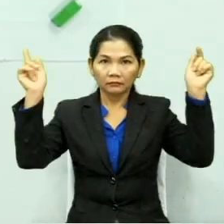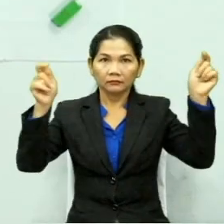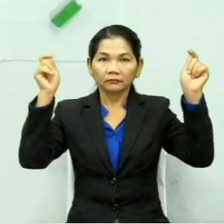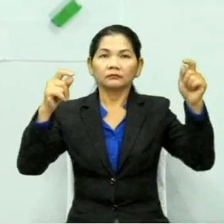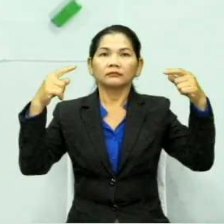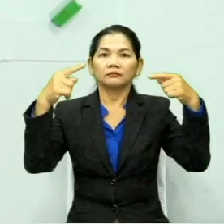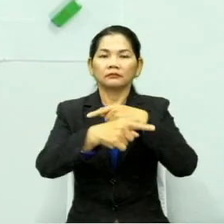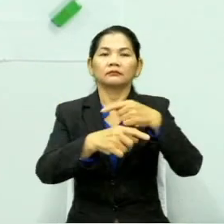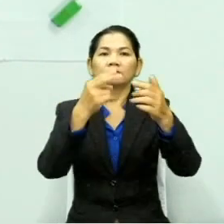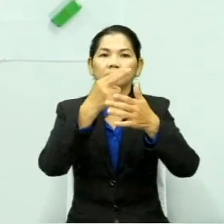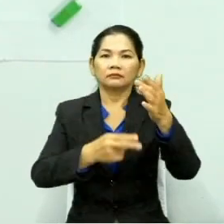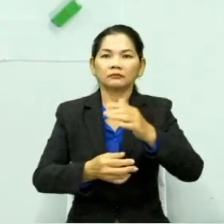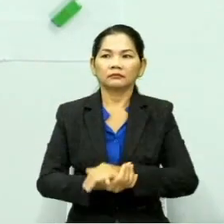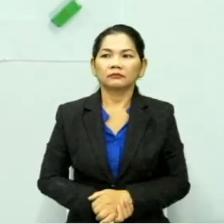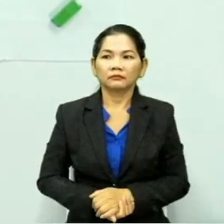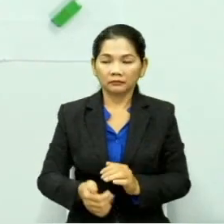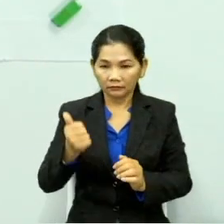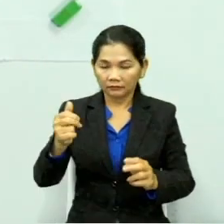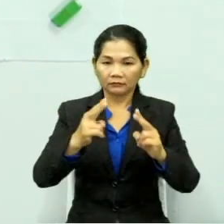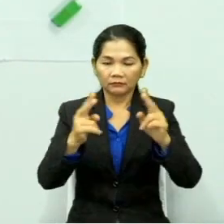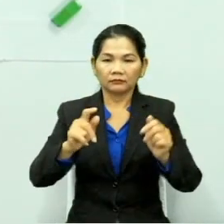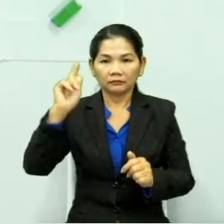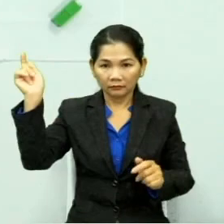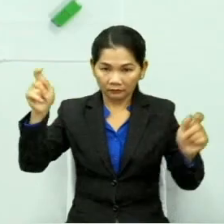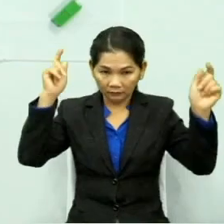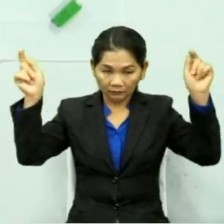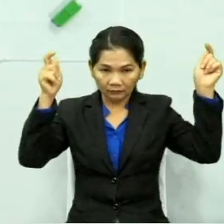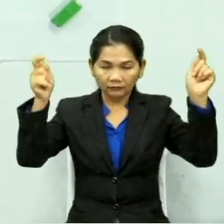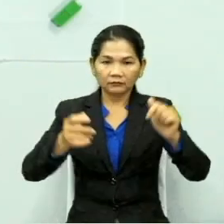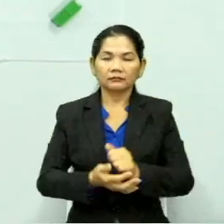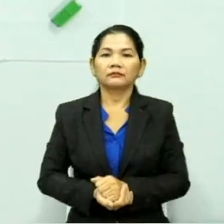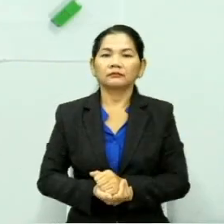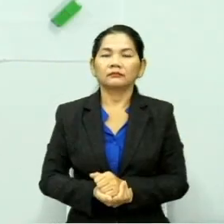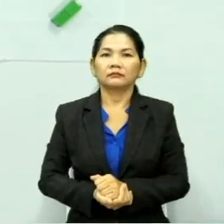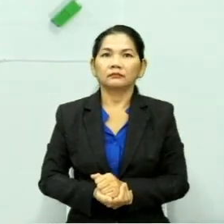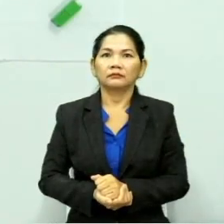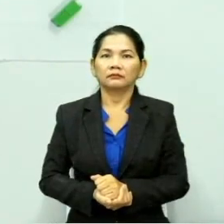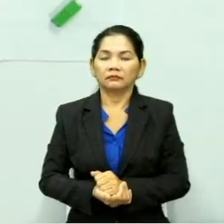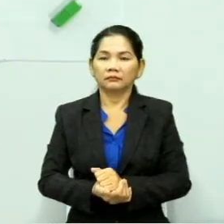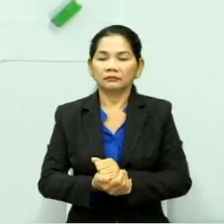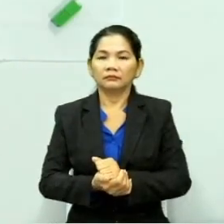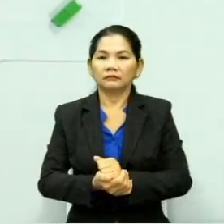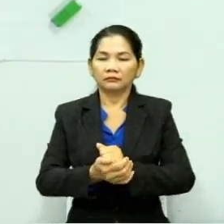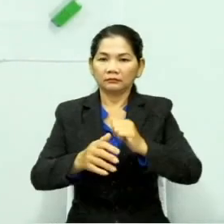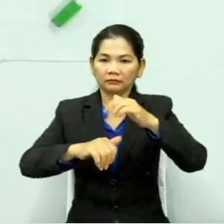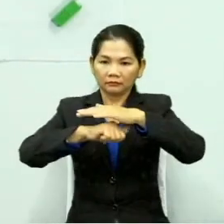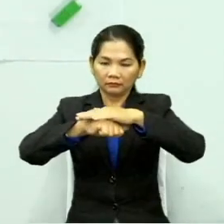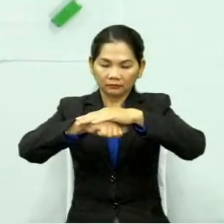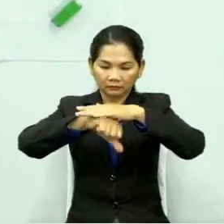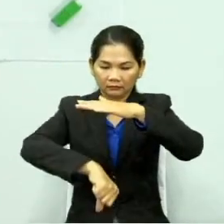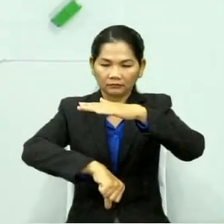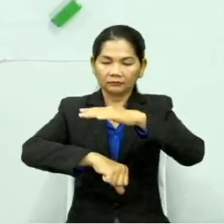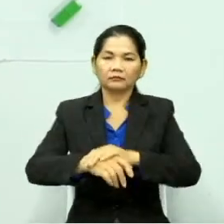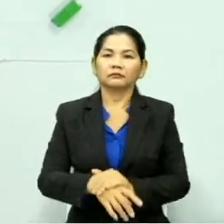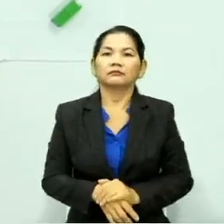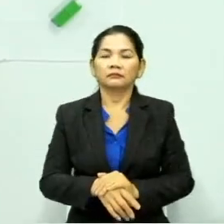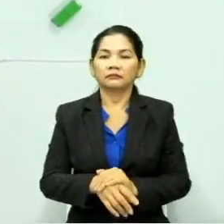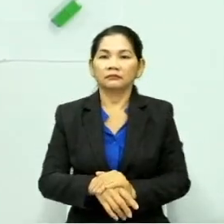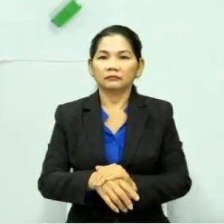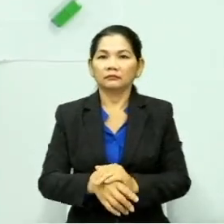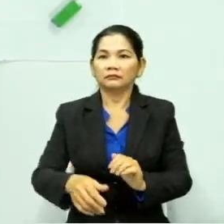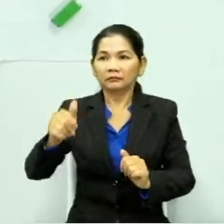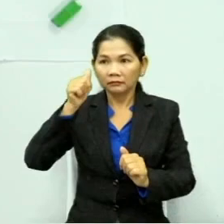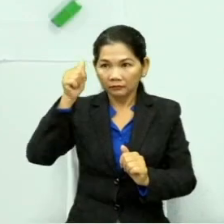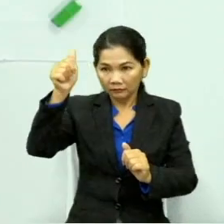con chá là ổn á bón cực tùy nâng nâng bạp chàng chấm chà bạc để sạp nâng tiền